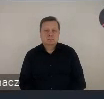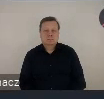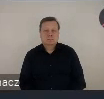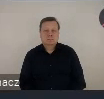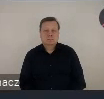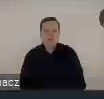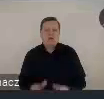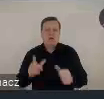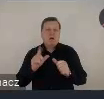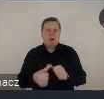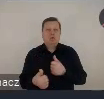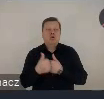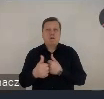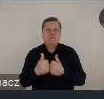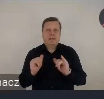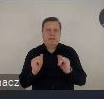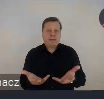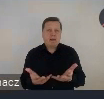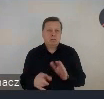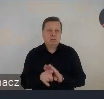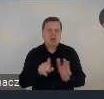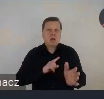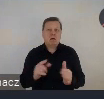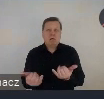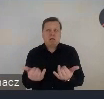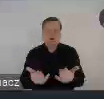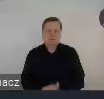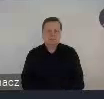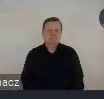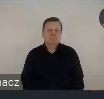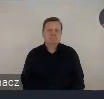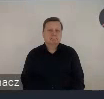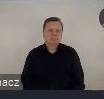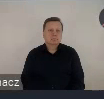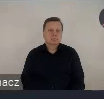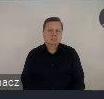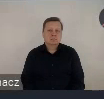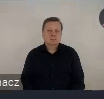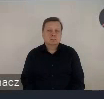to udowodnić, jak nam pokazać, że tak jest.